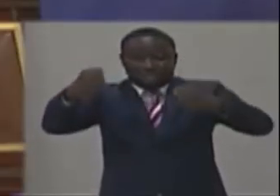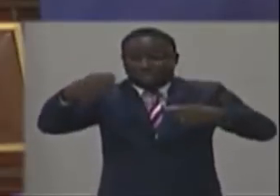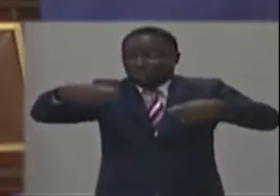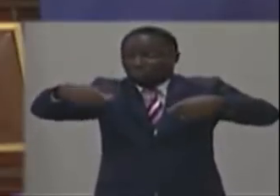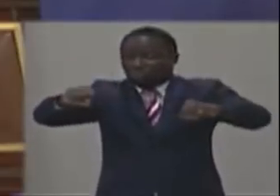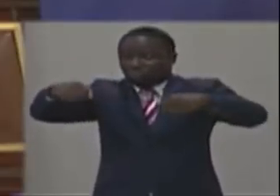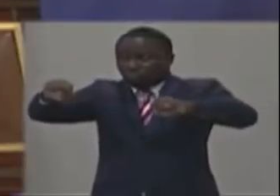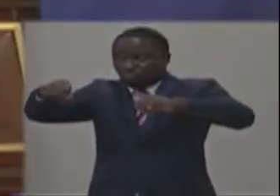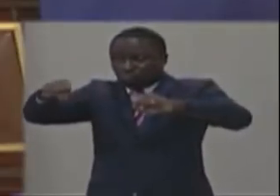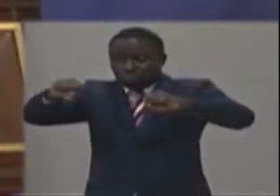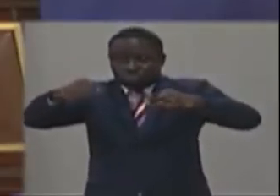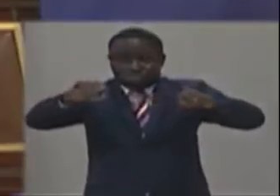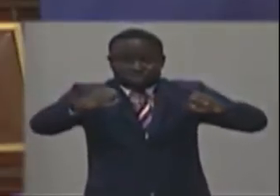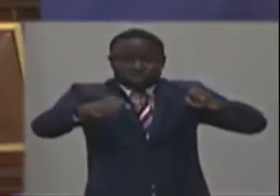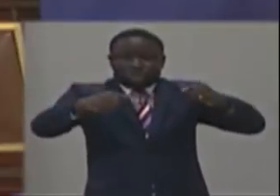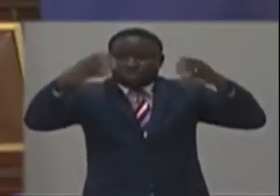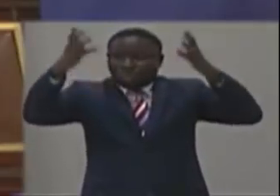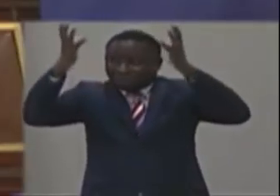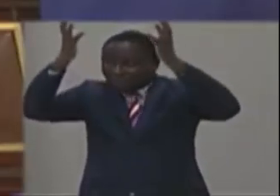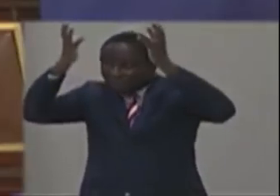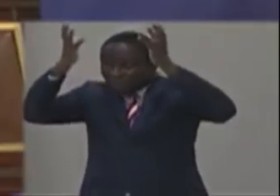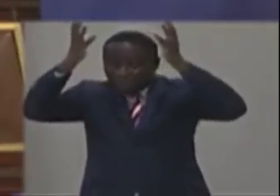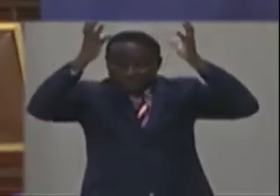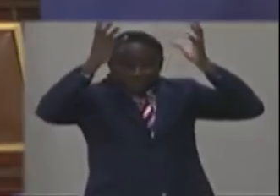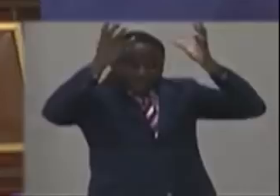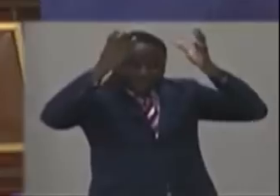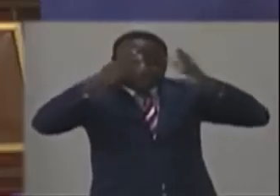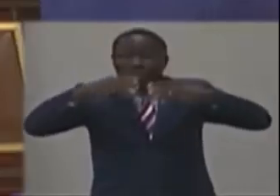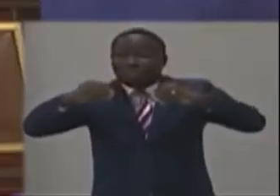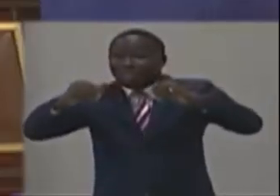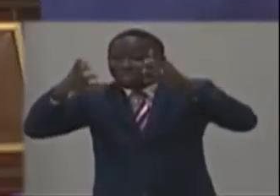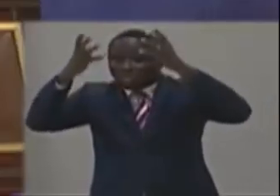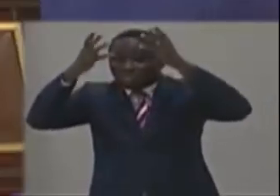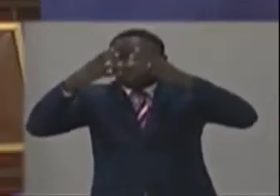qui sont sur motocyclette, les gens qui sont dans le marché public, les gens qui sont dans la